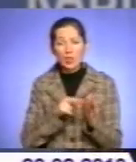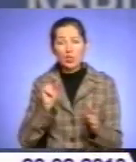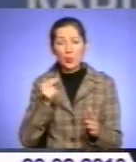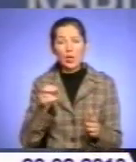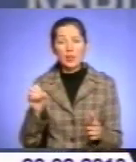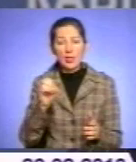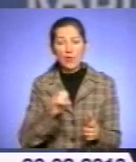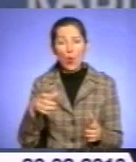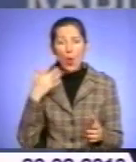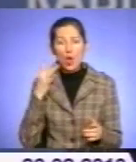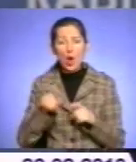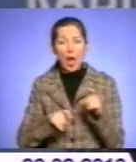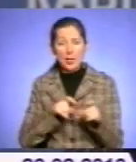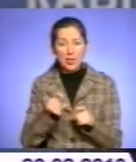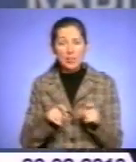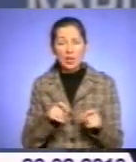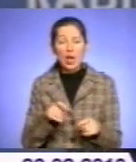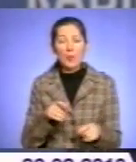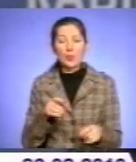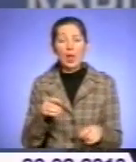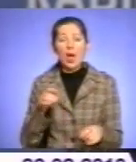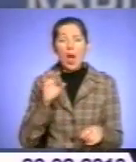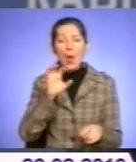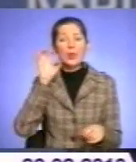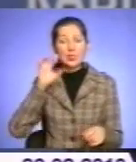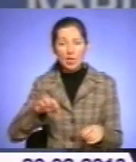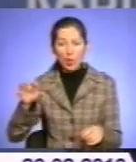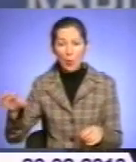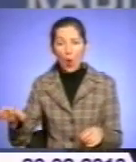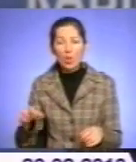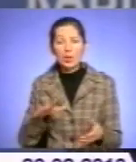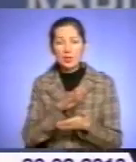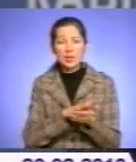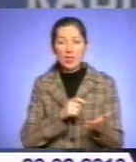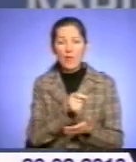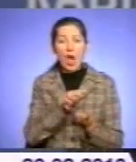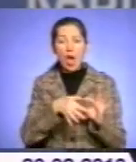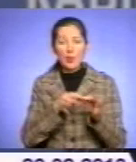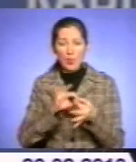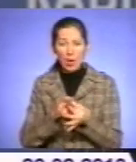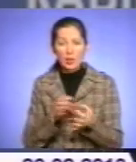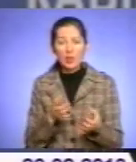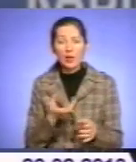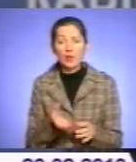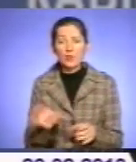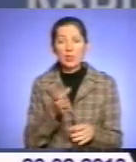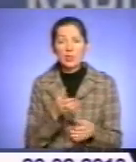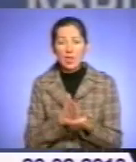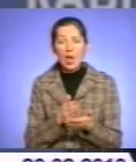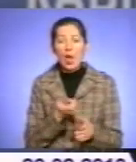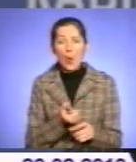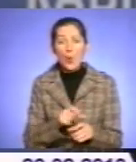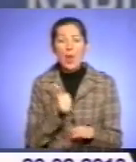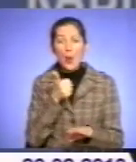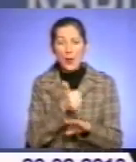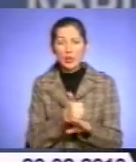легкій атлетиці, і на чемпіонат Європи по баскетболу, і заявку на Олімпіаду, що це становиться ще більш пріоритетним направлением